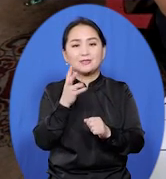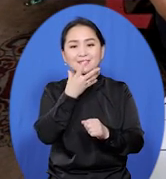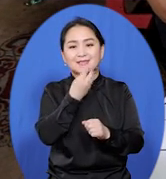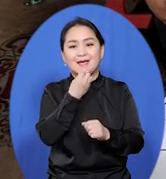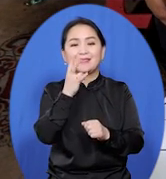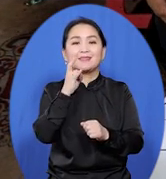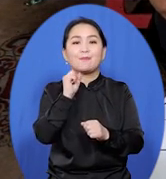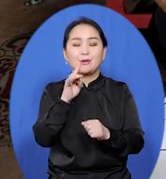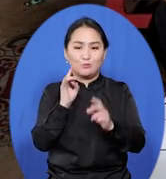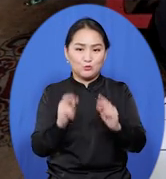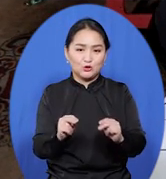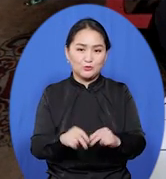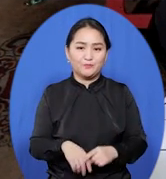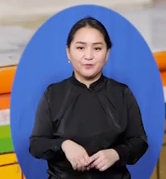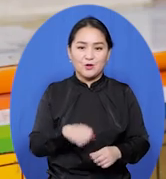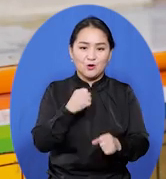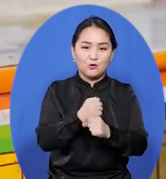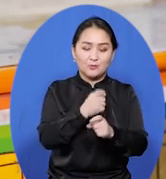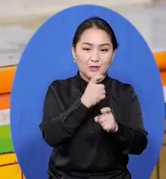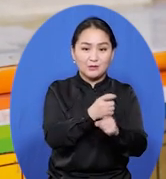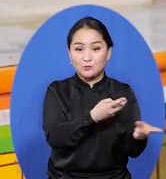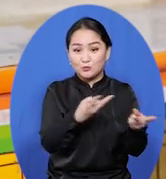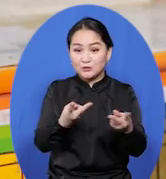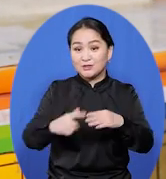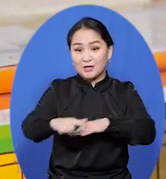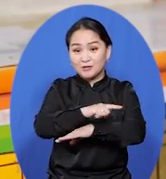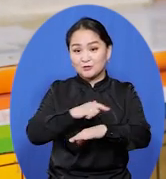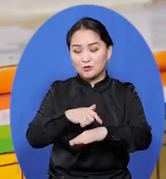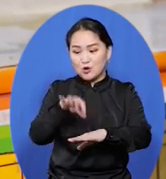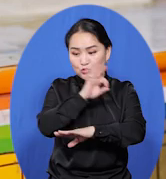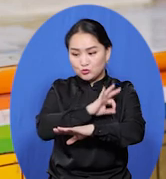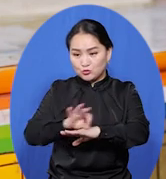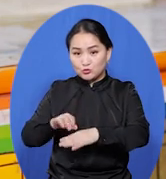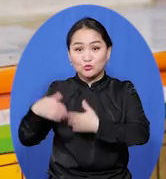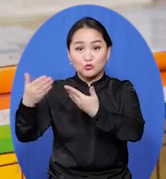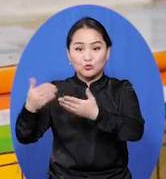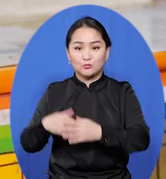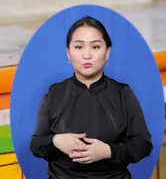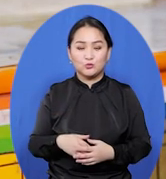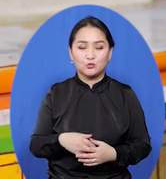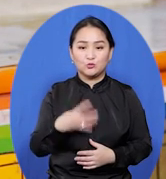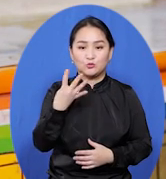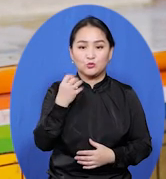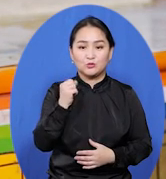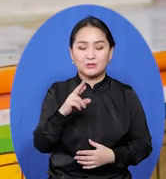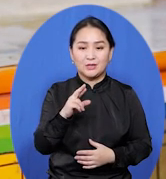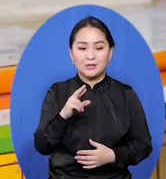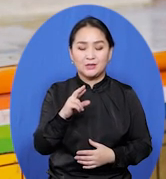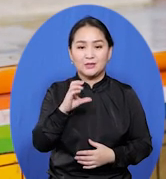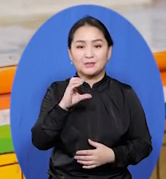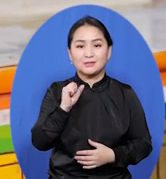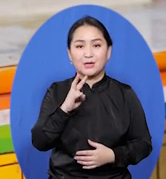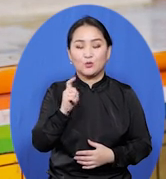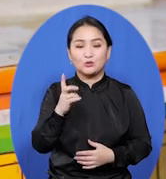Өнтөө сайхан намар боллоо. Хөдөлмөр халамж үйлчилгээний газраас би За төсөл бичиж 4